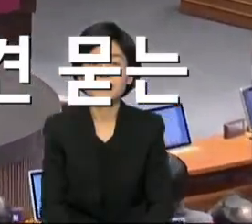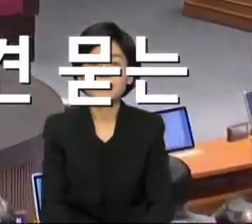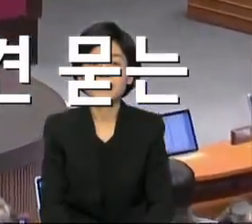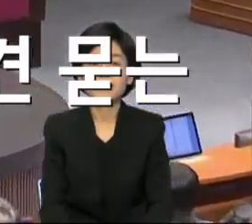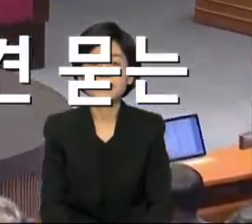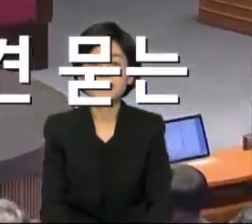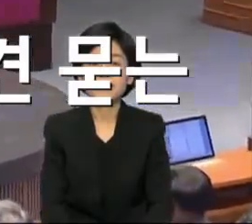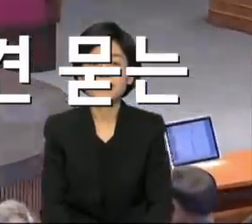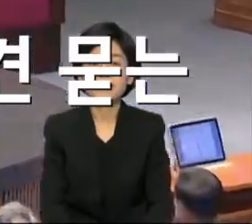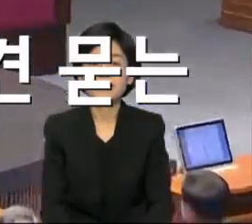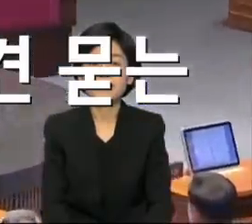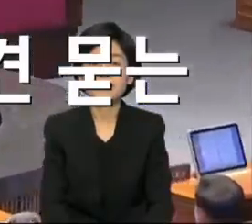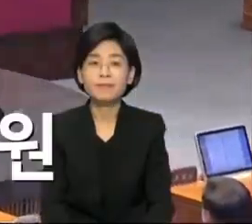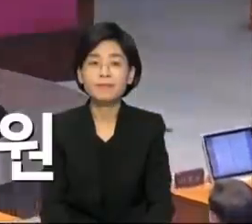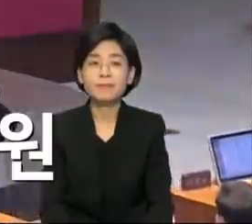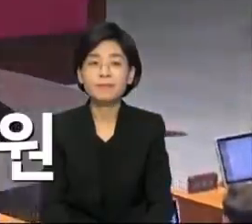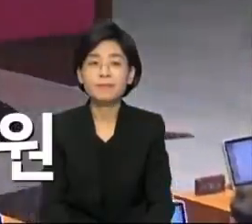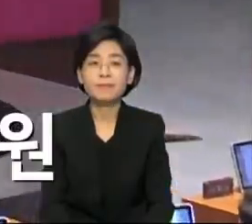갈까요? 아니요.